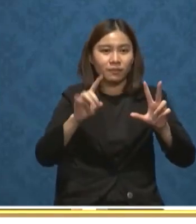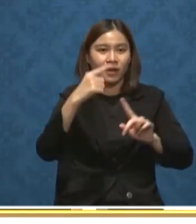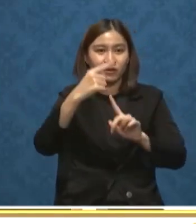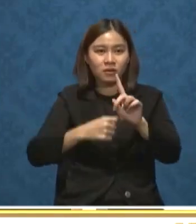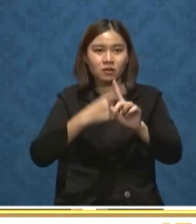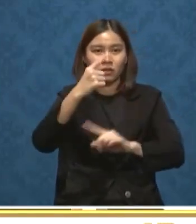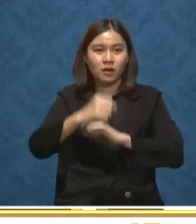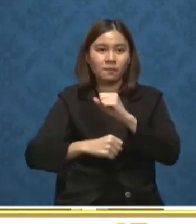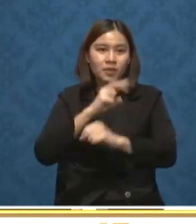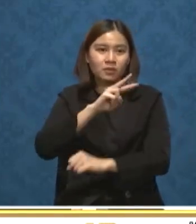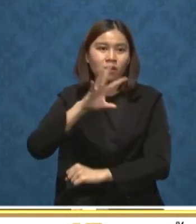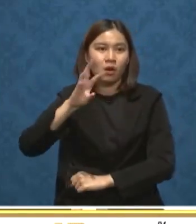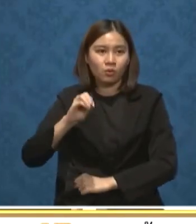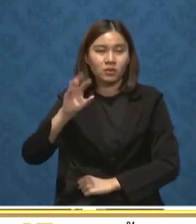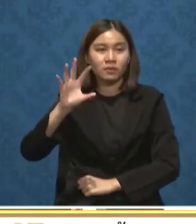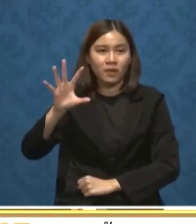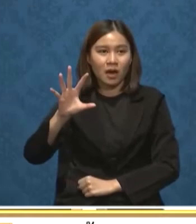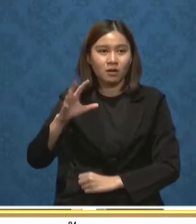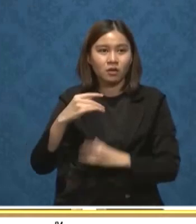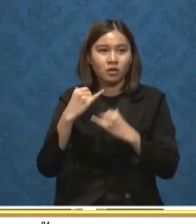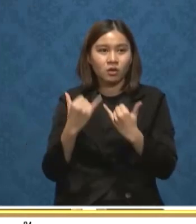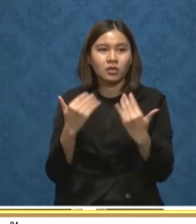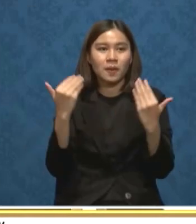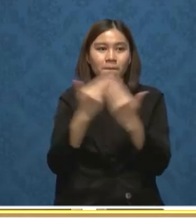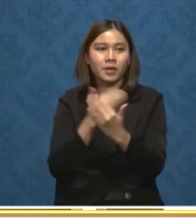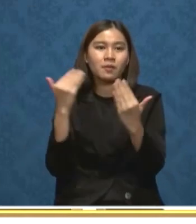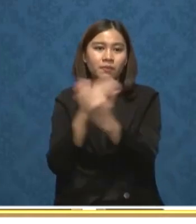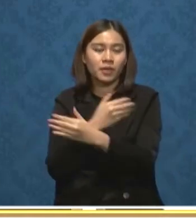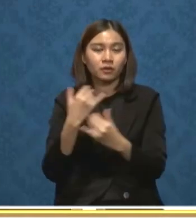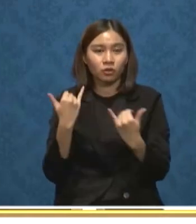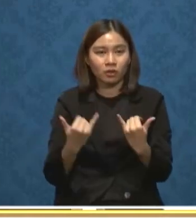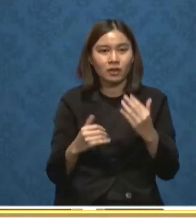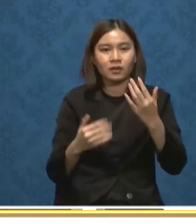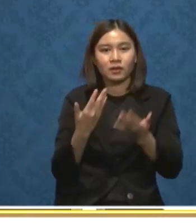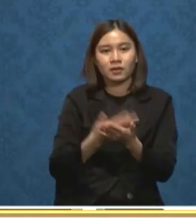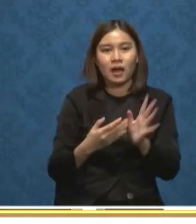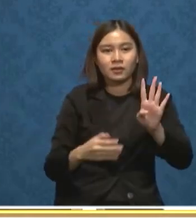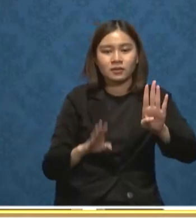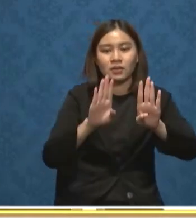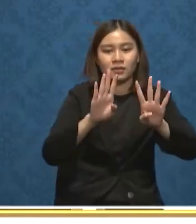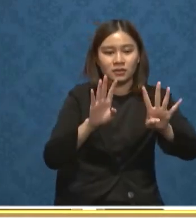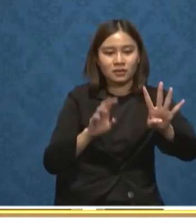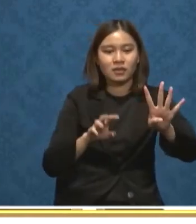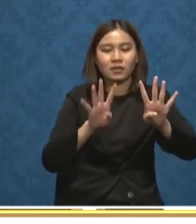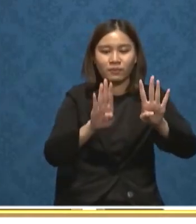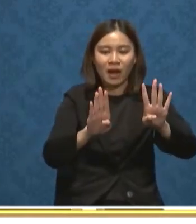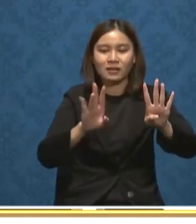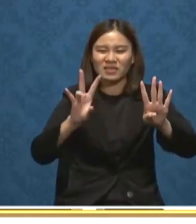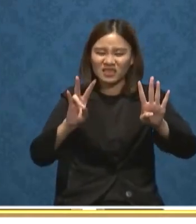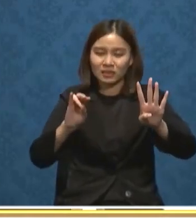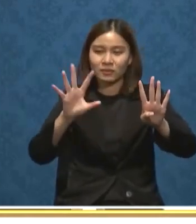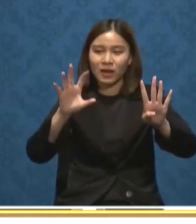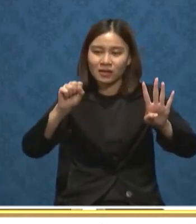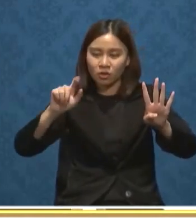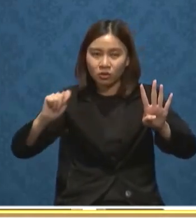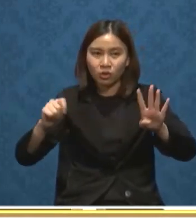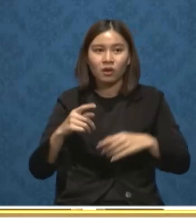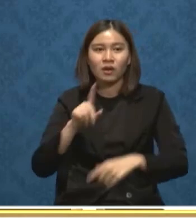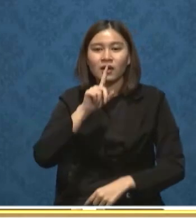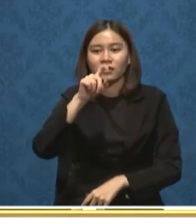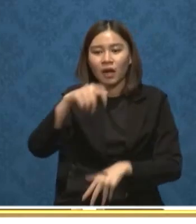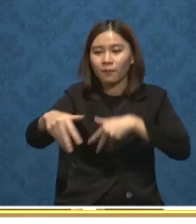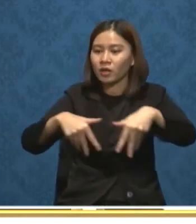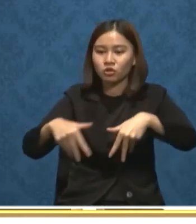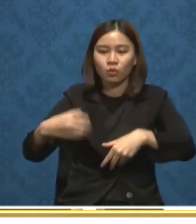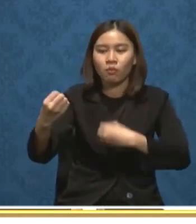ราคม 2.65 นะครับปับไปปรบมาเรอยๆ ปัจจบั 4.70 สตางถามปชาชคนไหนครับ เขาก็บ